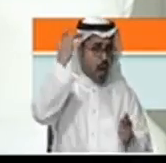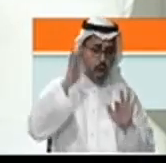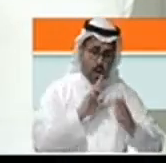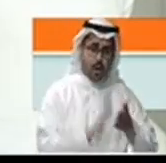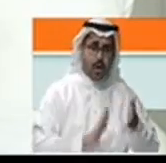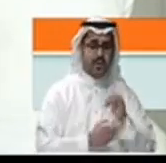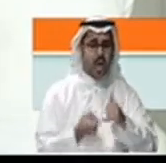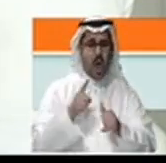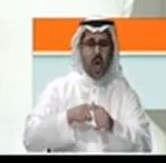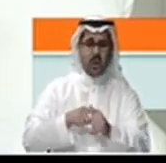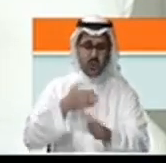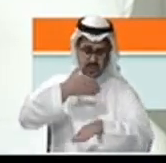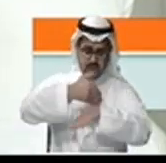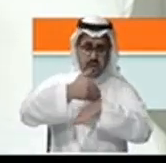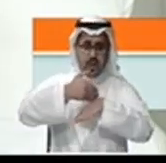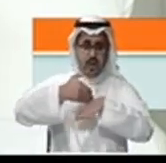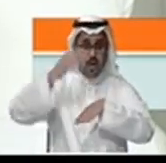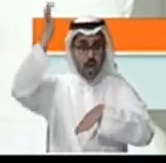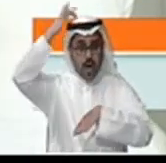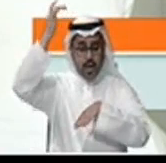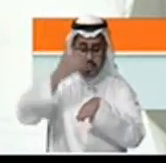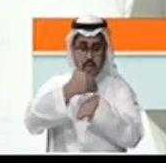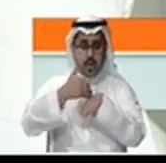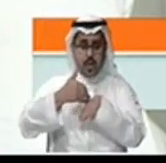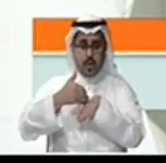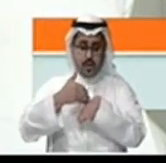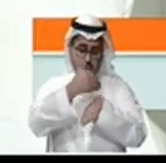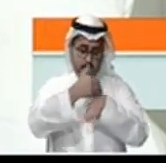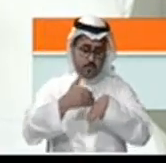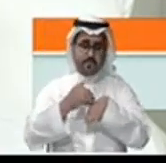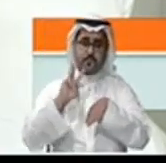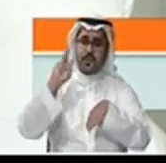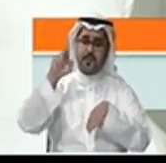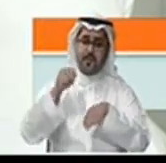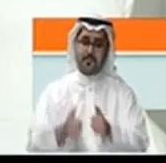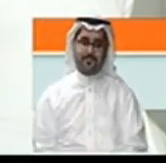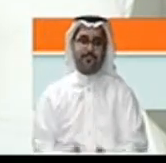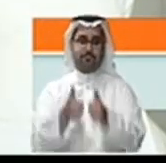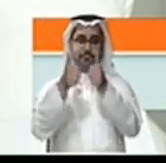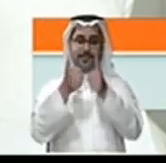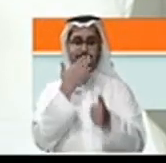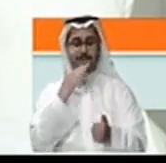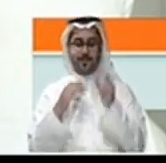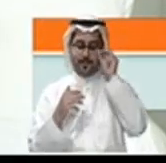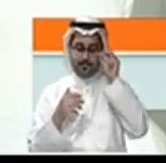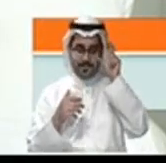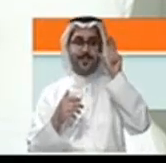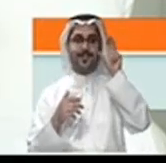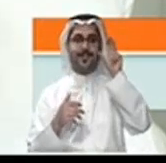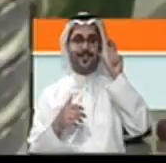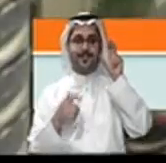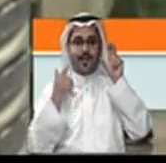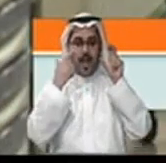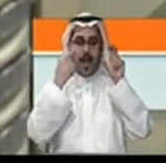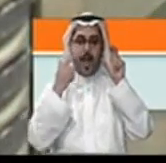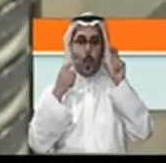وقرروا مع أن عملية جراحية محتاج المريض. الحمد لله من وراء يوم 3 أيام من وراء العملية الحمد لله حالة المريض